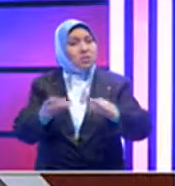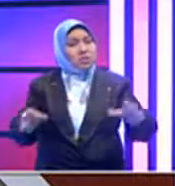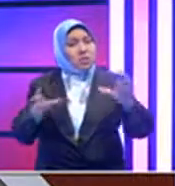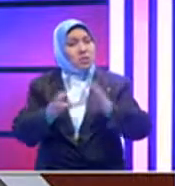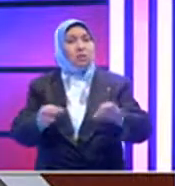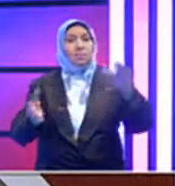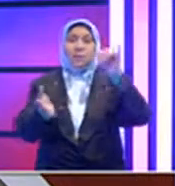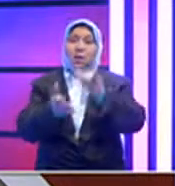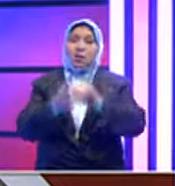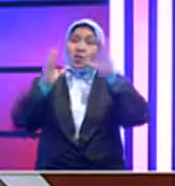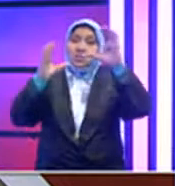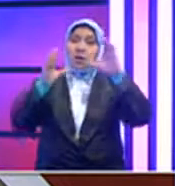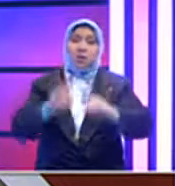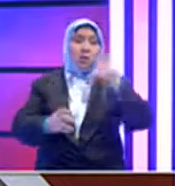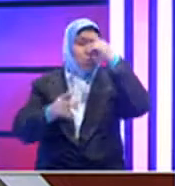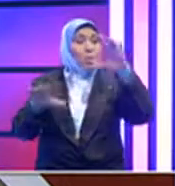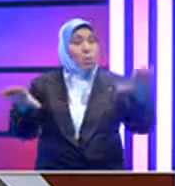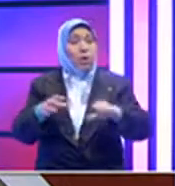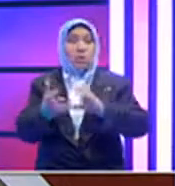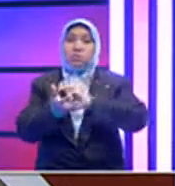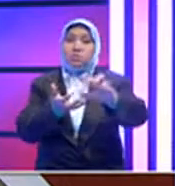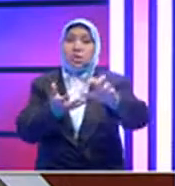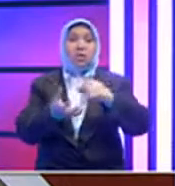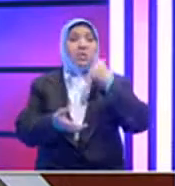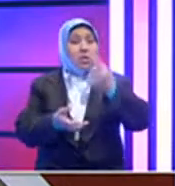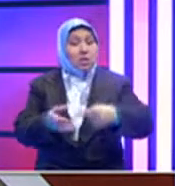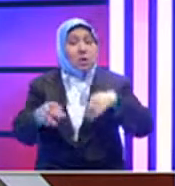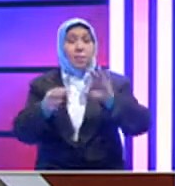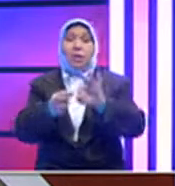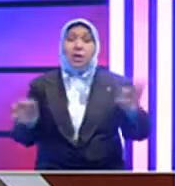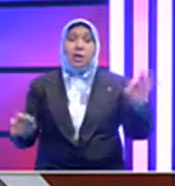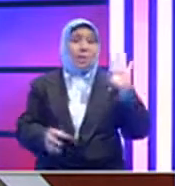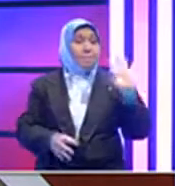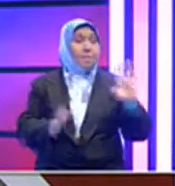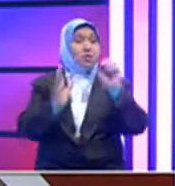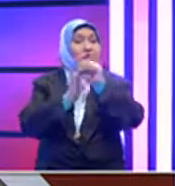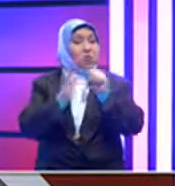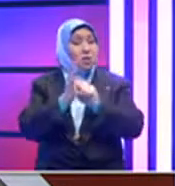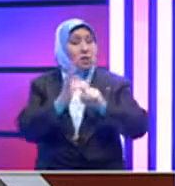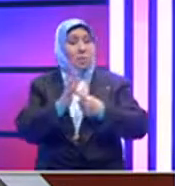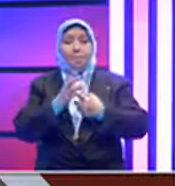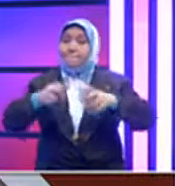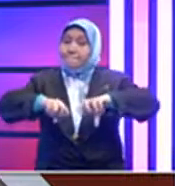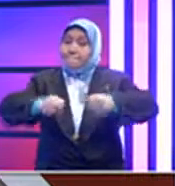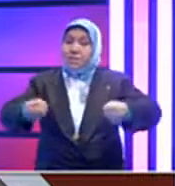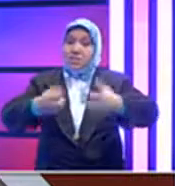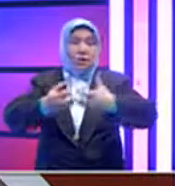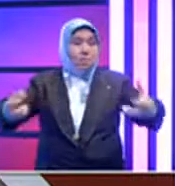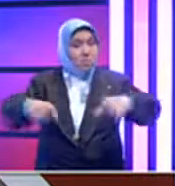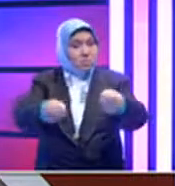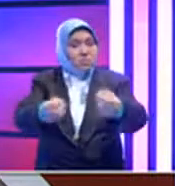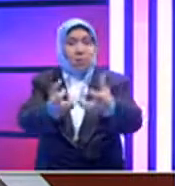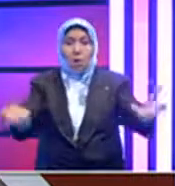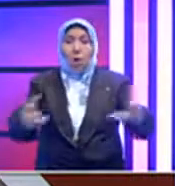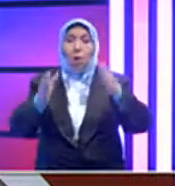bahwa cara untuk buat kerusakan dinyatakan pada 4 syarat atasannya pecahkan kecapean jadi